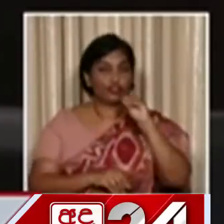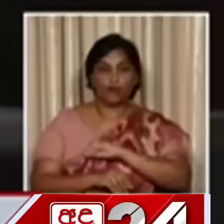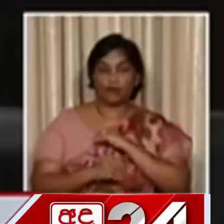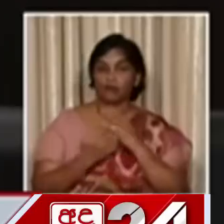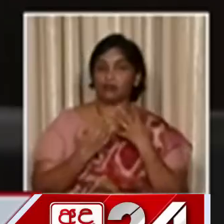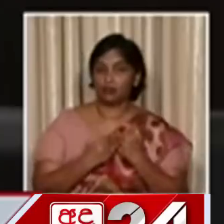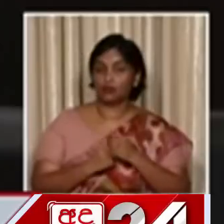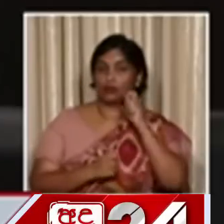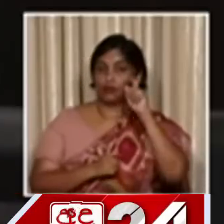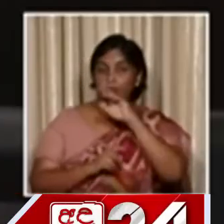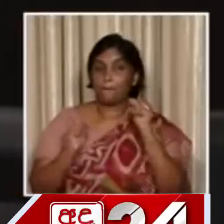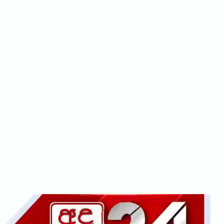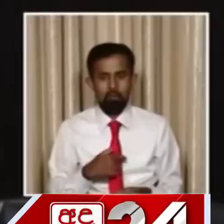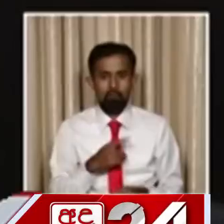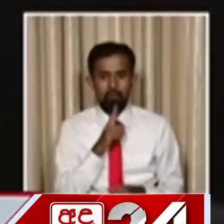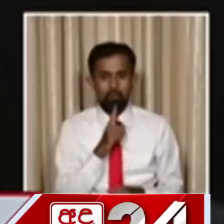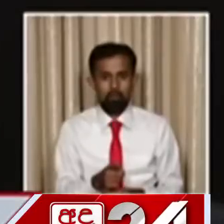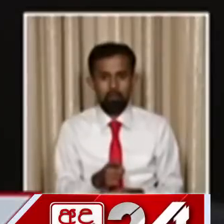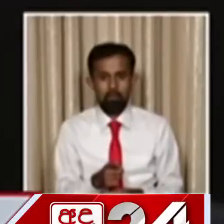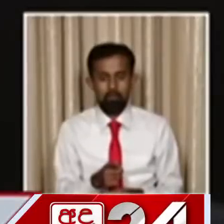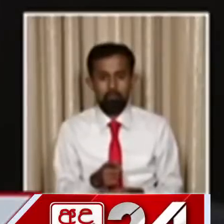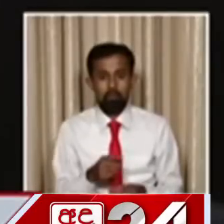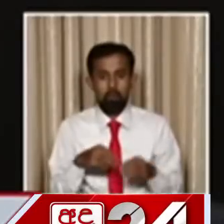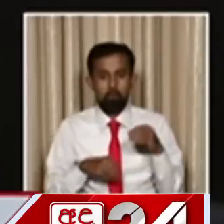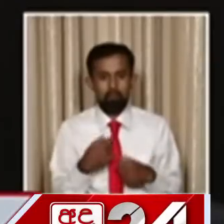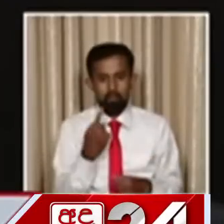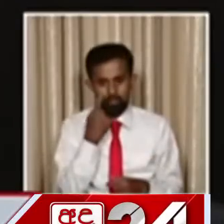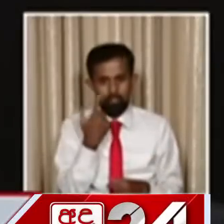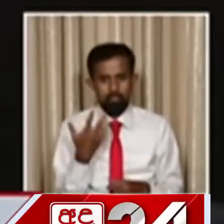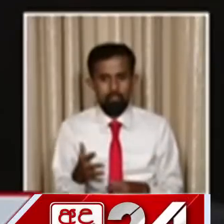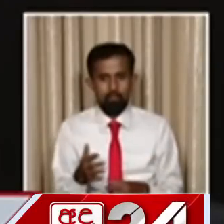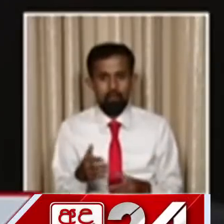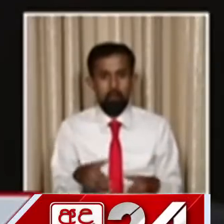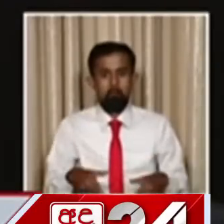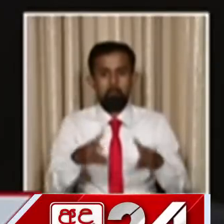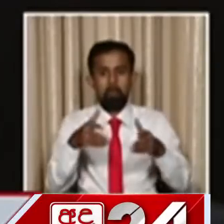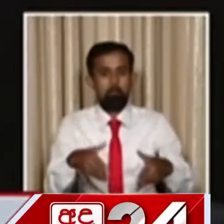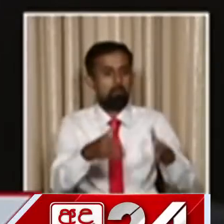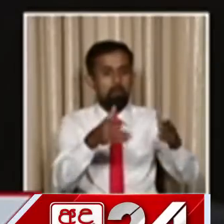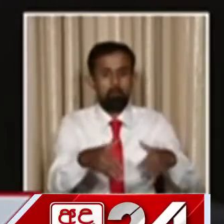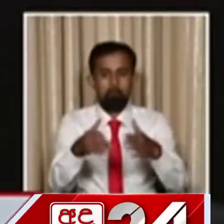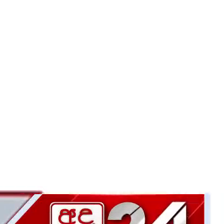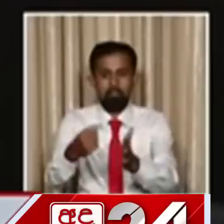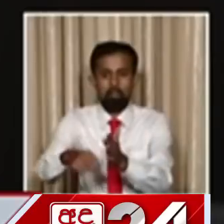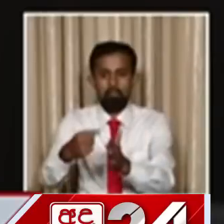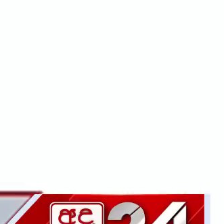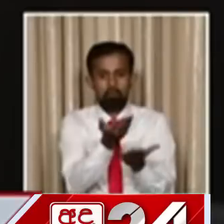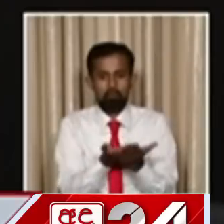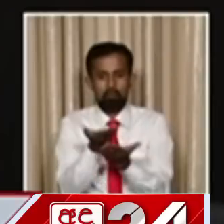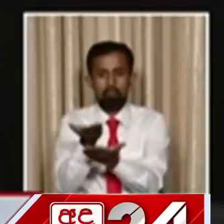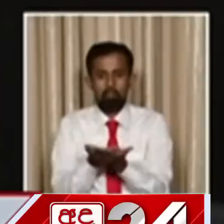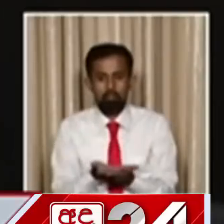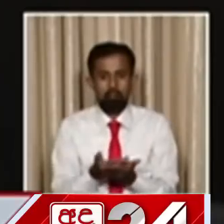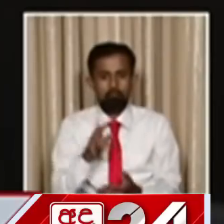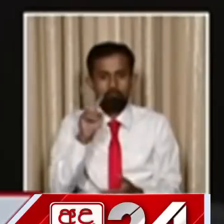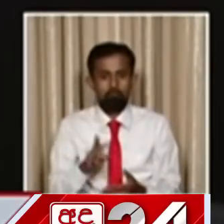අරගෙන ජනතාව බය කරන්න ඕන. මේක පොලිටිකල් කැම්පේන් එකක්. හන්දි හන්දි ගාන ගිහිල්ලා කොළ අත්සන් කරනවා. මොනවද?